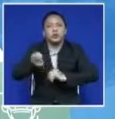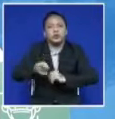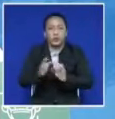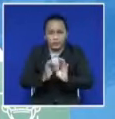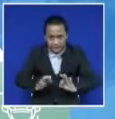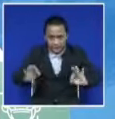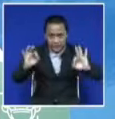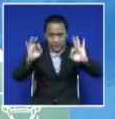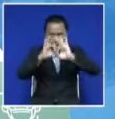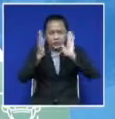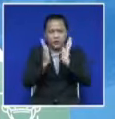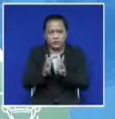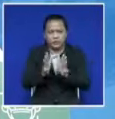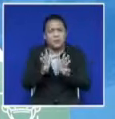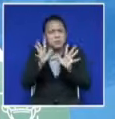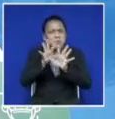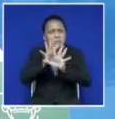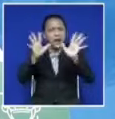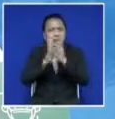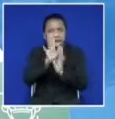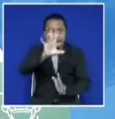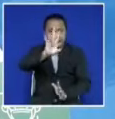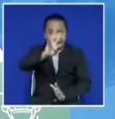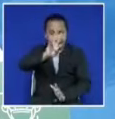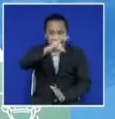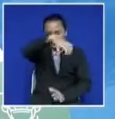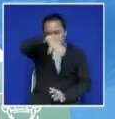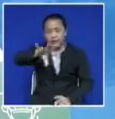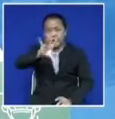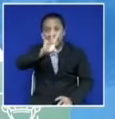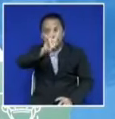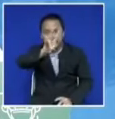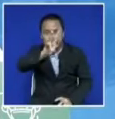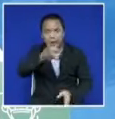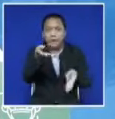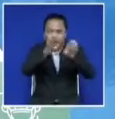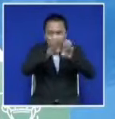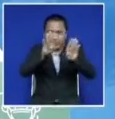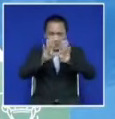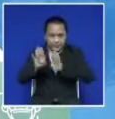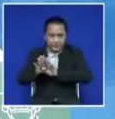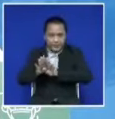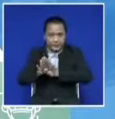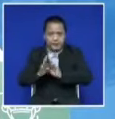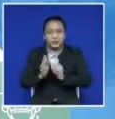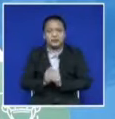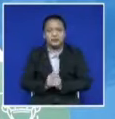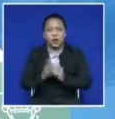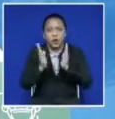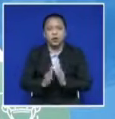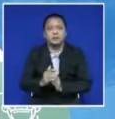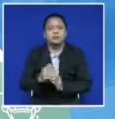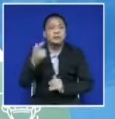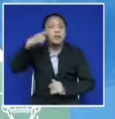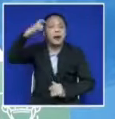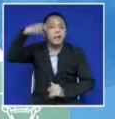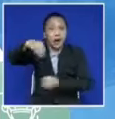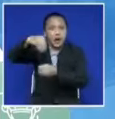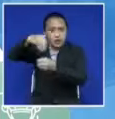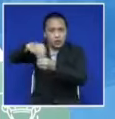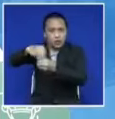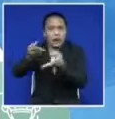ำคัญมีจำนวนคนอยู่มากเนี่ยมีอีก7แห่งด้วยกันนะครับซึ่งจะมีคนแรงงานพม่าอยู่นะครับเ